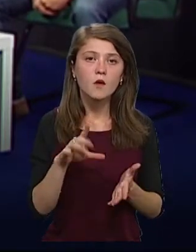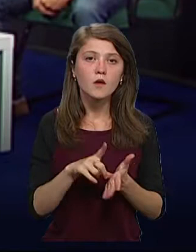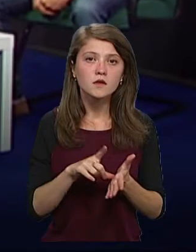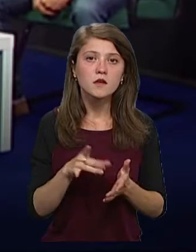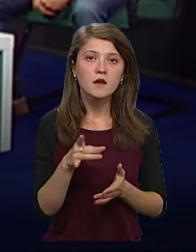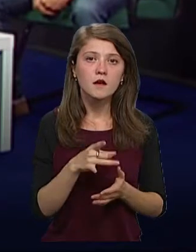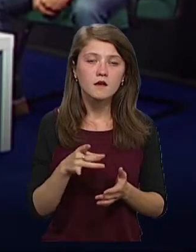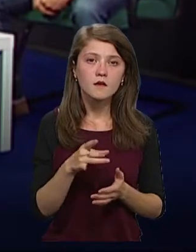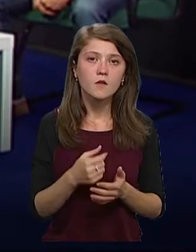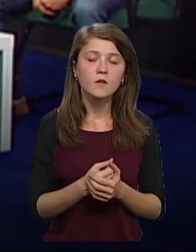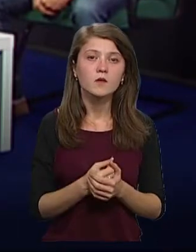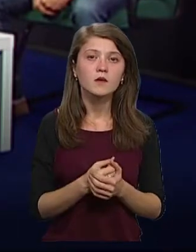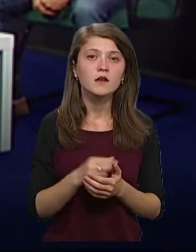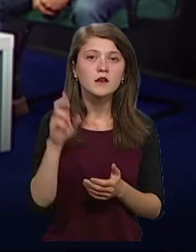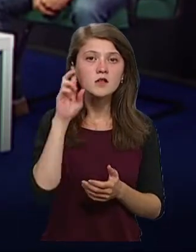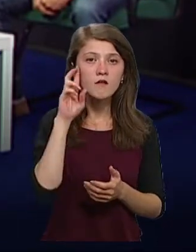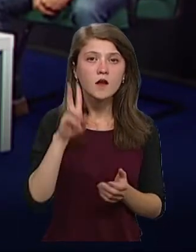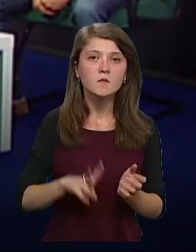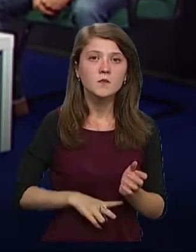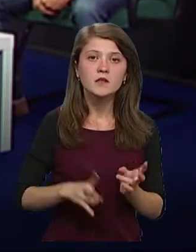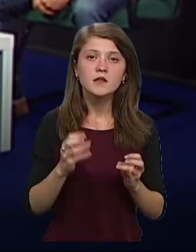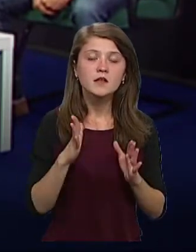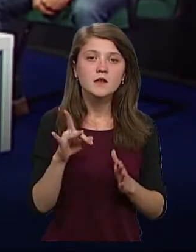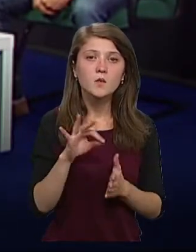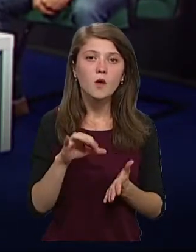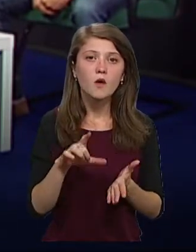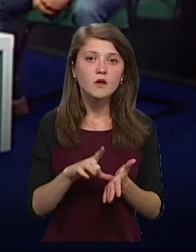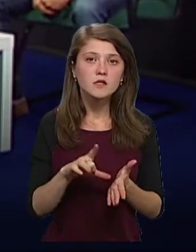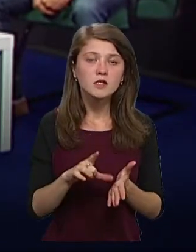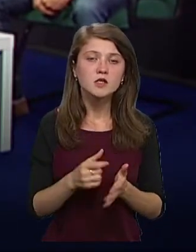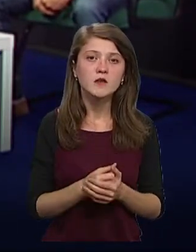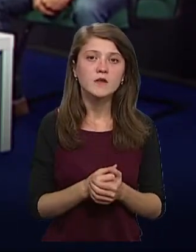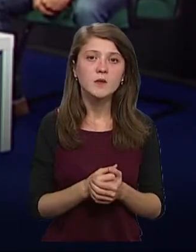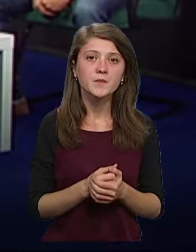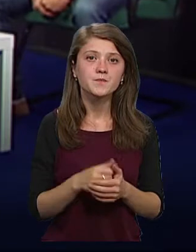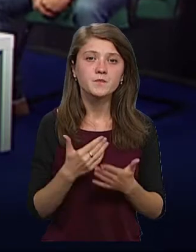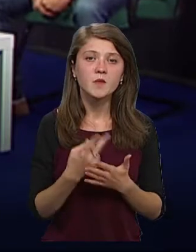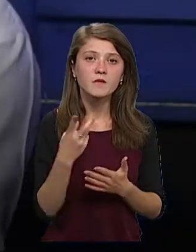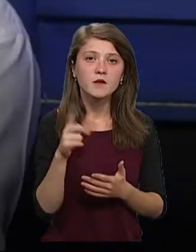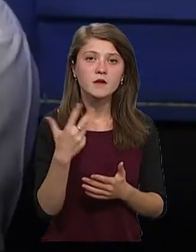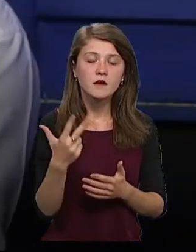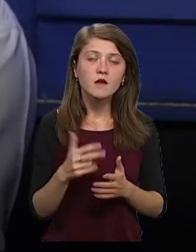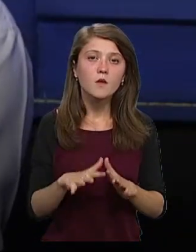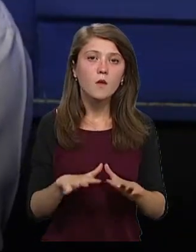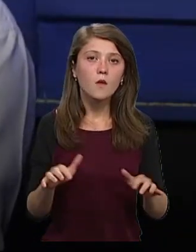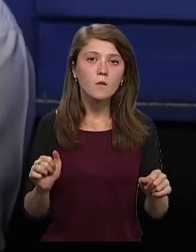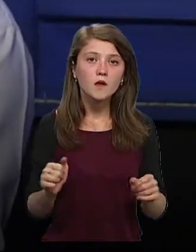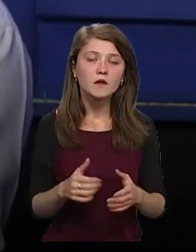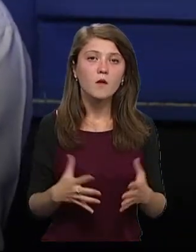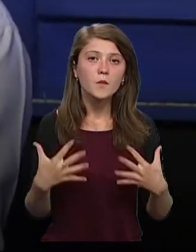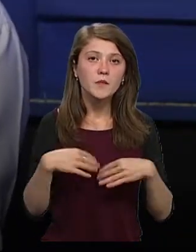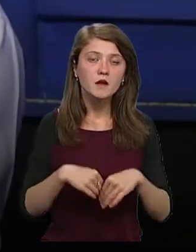районну державну адміністрацію. Та й не тільки про Коростишівську. Це характерно. То тут, наприклад, 2/3 охоплено об'єднання. Якщо ми беремо